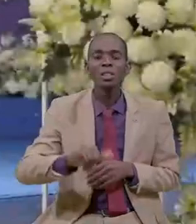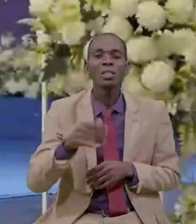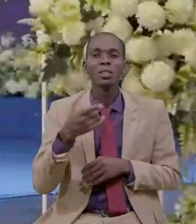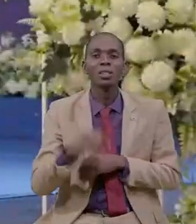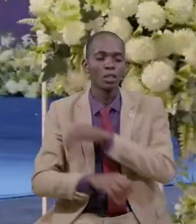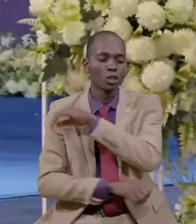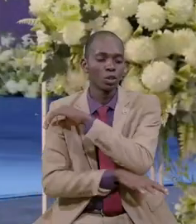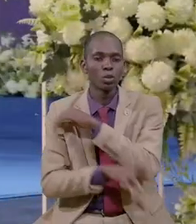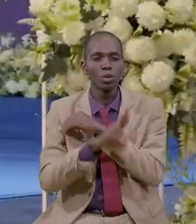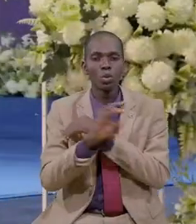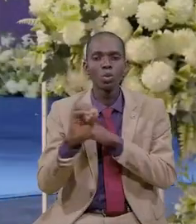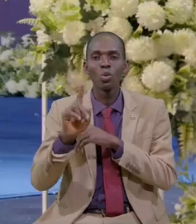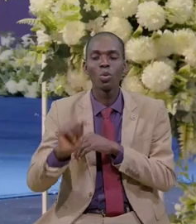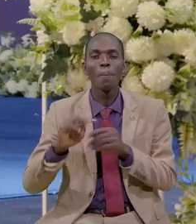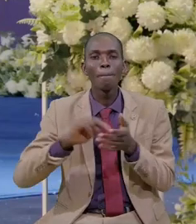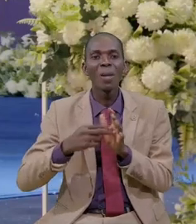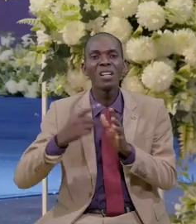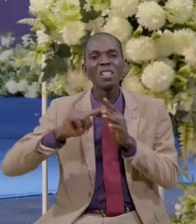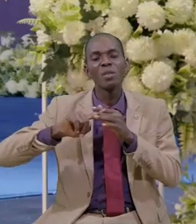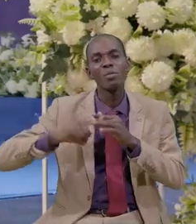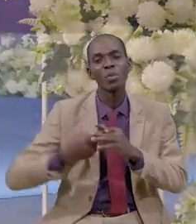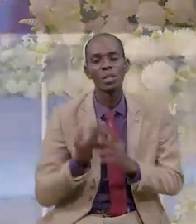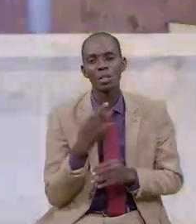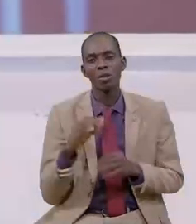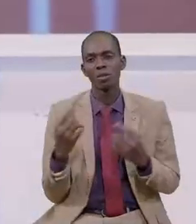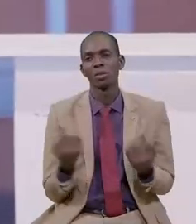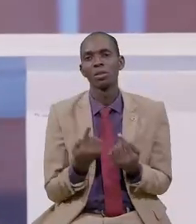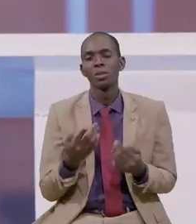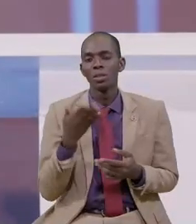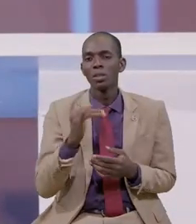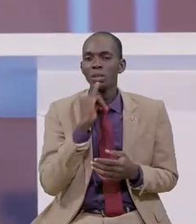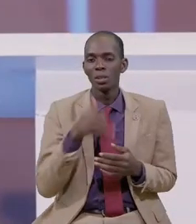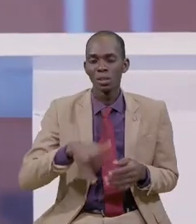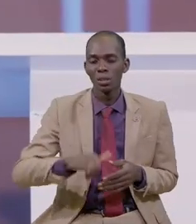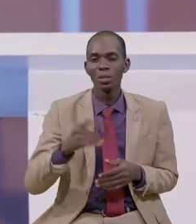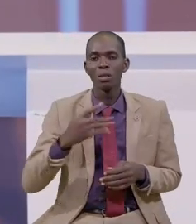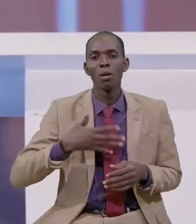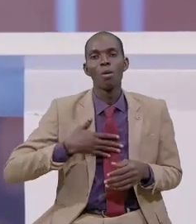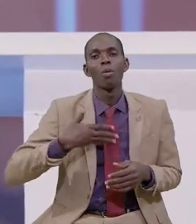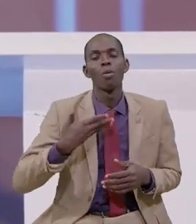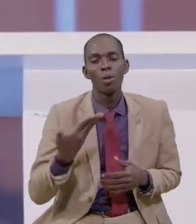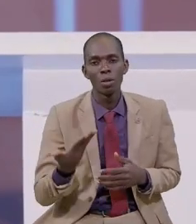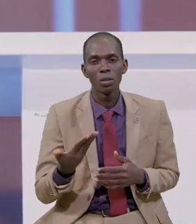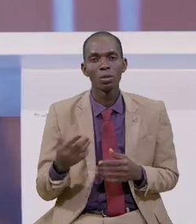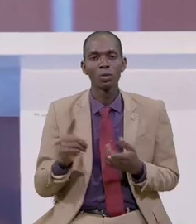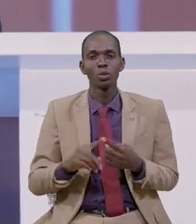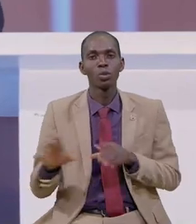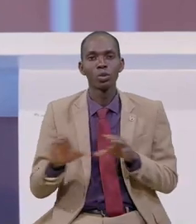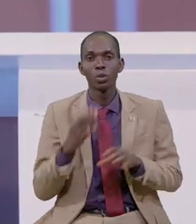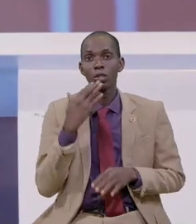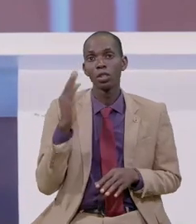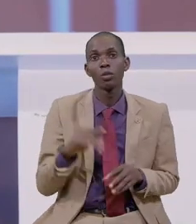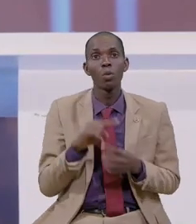du péché, il y a toujours la tendance, la propension au mal. Et quand